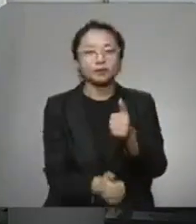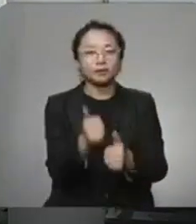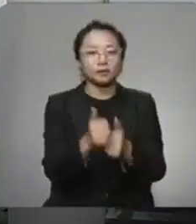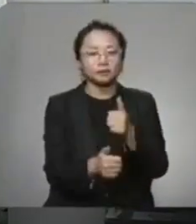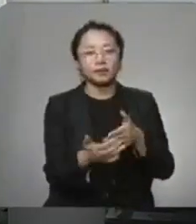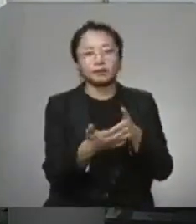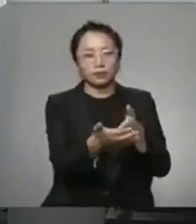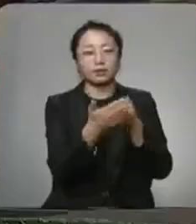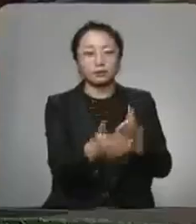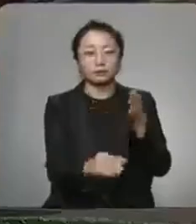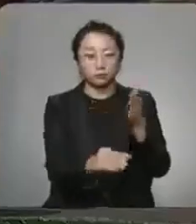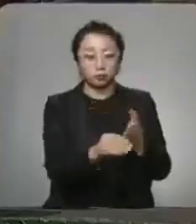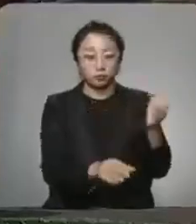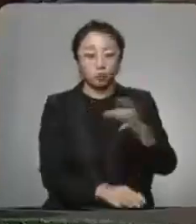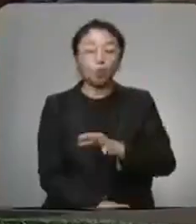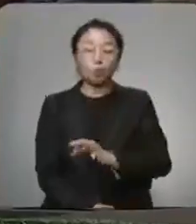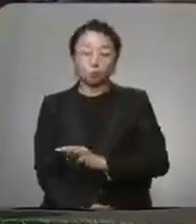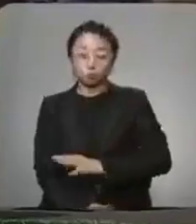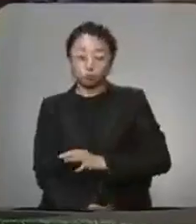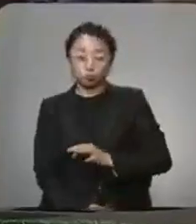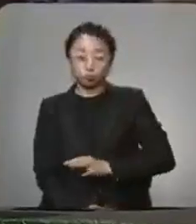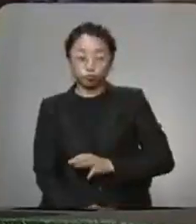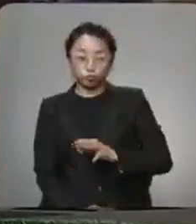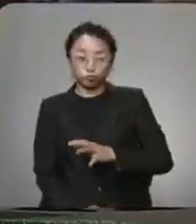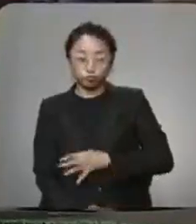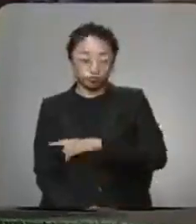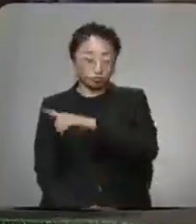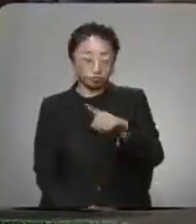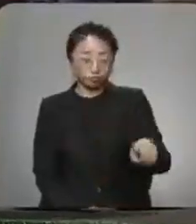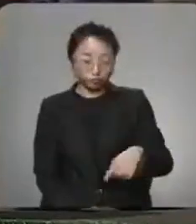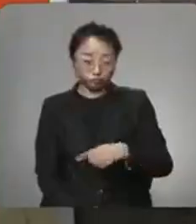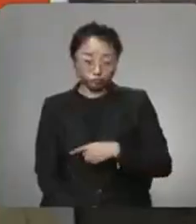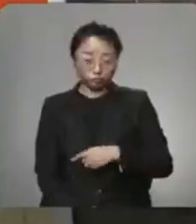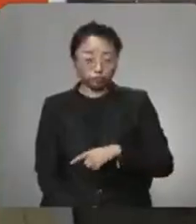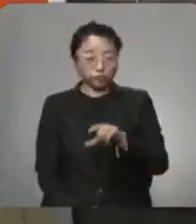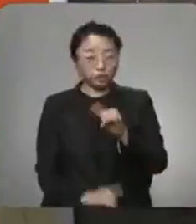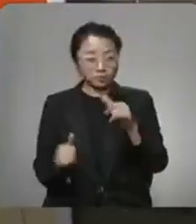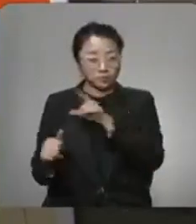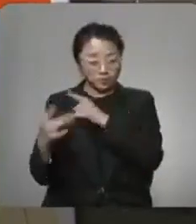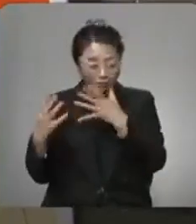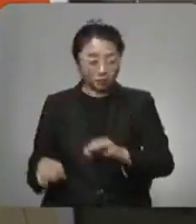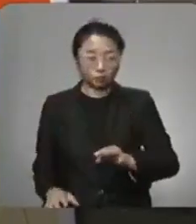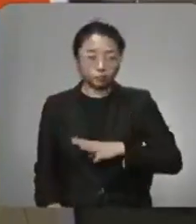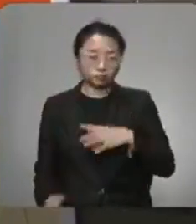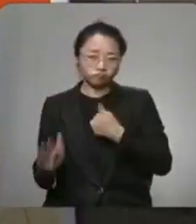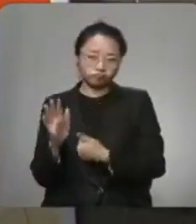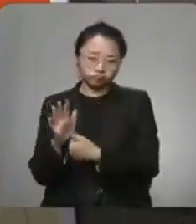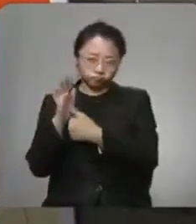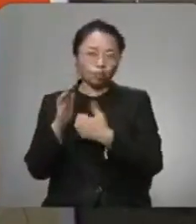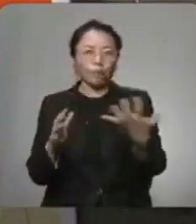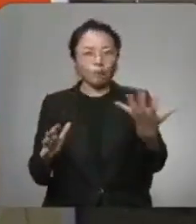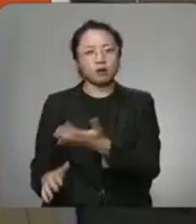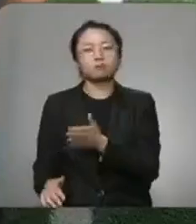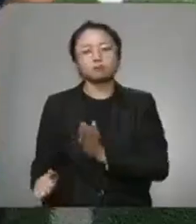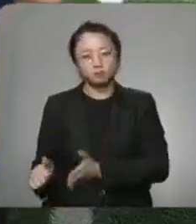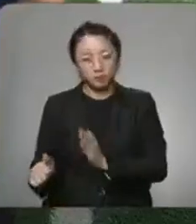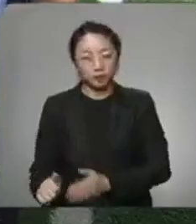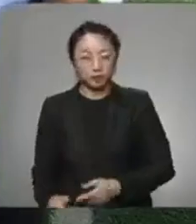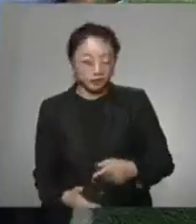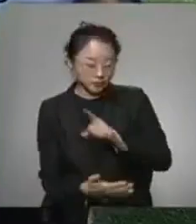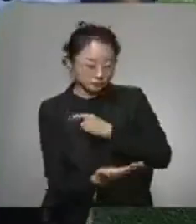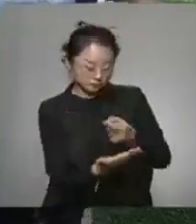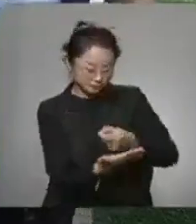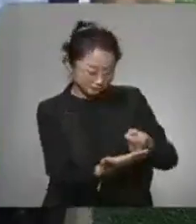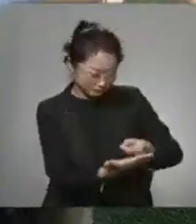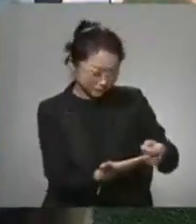주장하고 있습니다. 원주시도 강원도 최대 도시의 위상을 내세우며 유치 전에 뛰어들었습니다. 시민 서명운동 등을